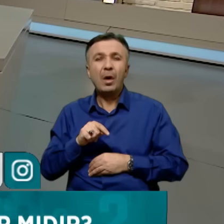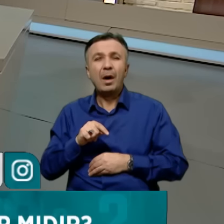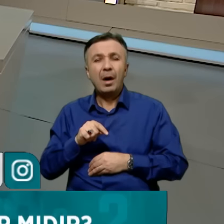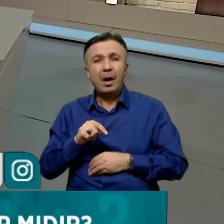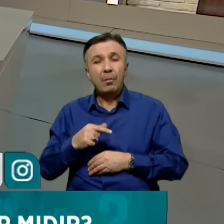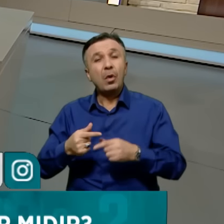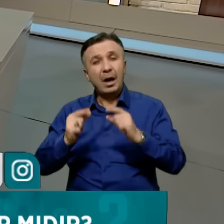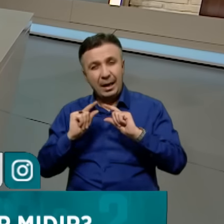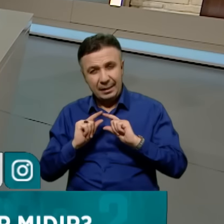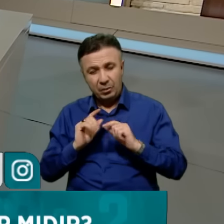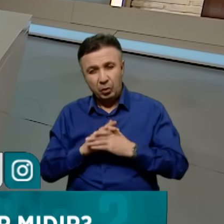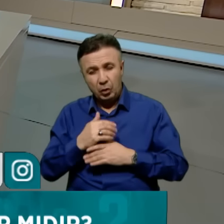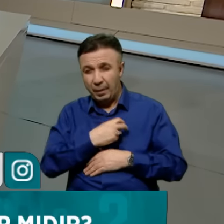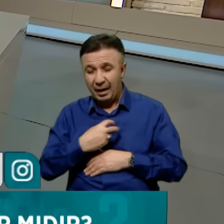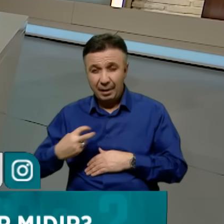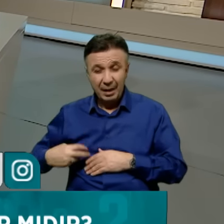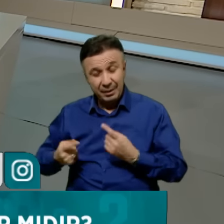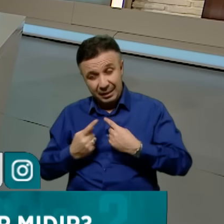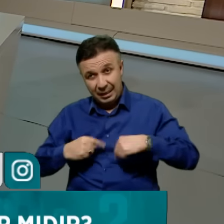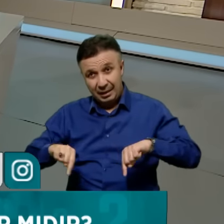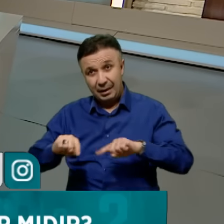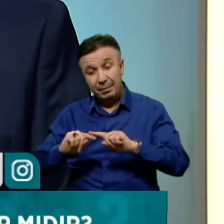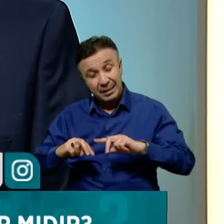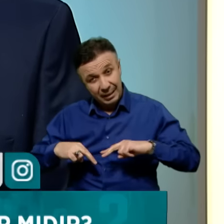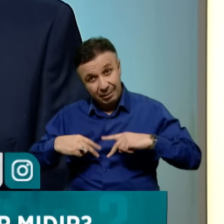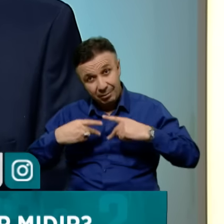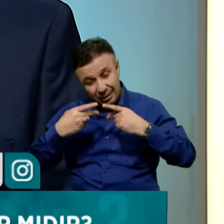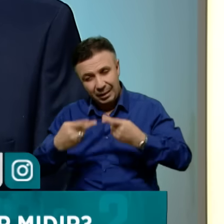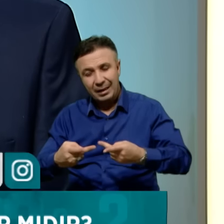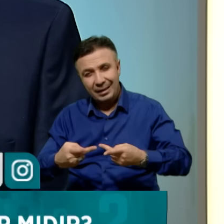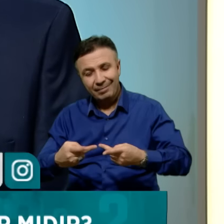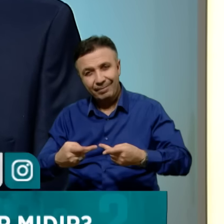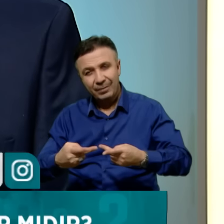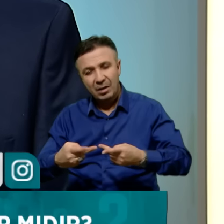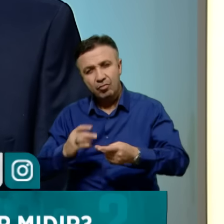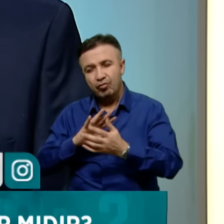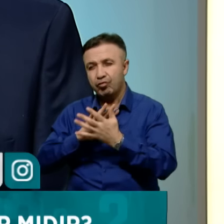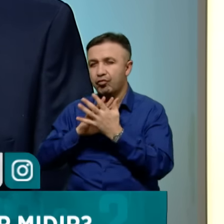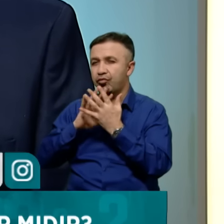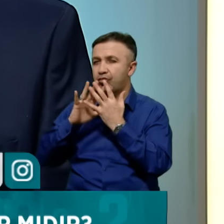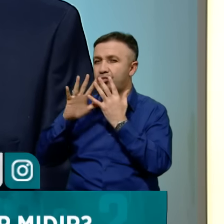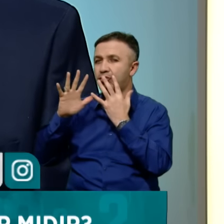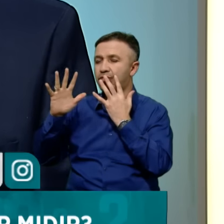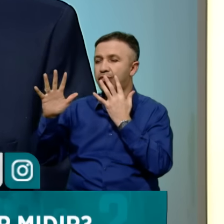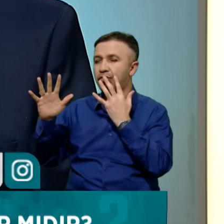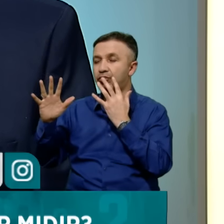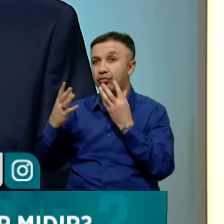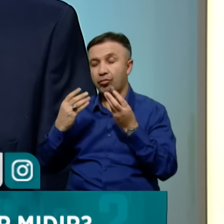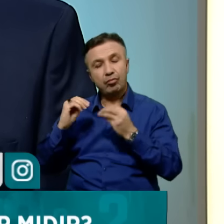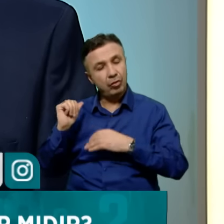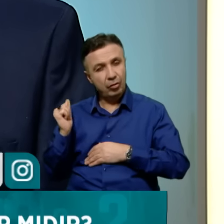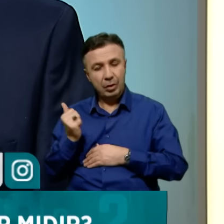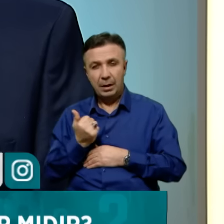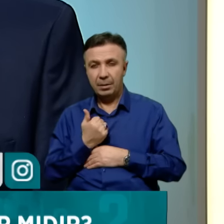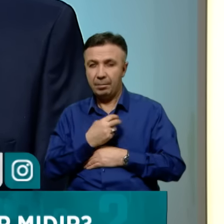bu Peygamber Efendimizden bize intikal eden rivayetleri o senet zinciri metinden daha önemlidir